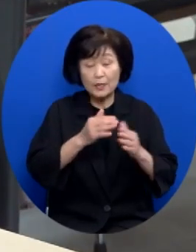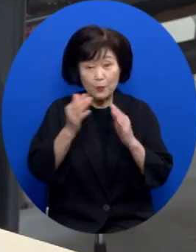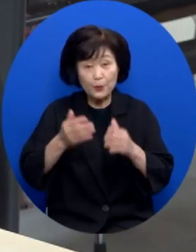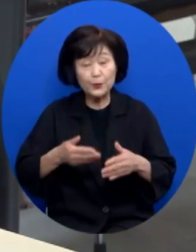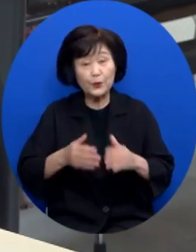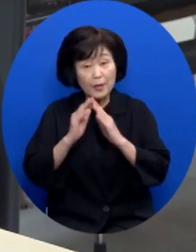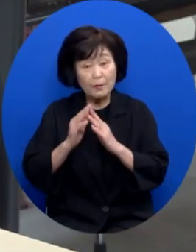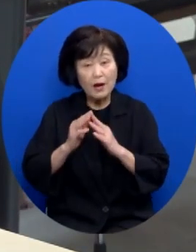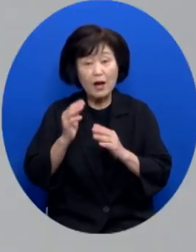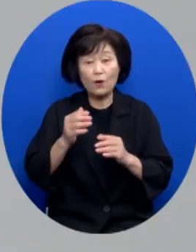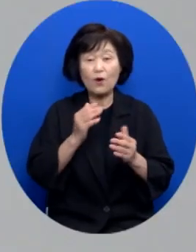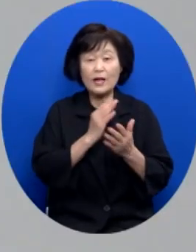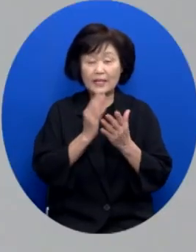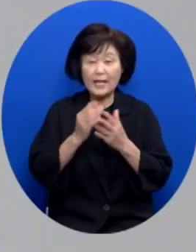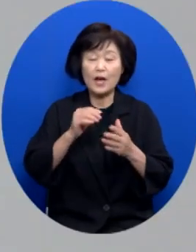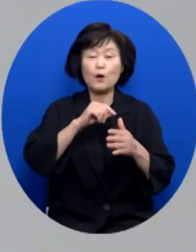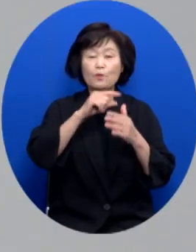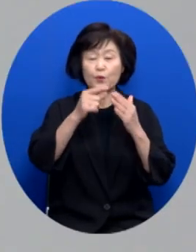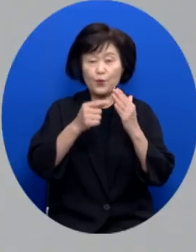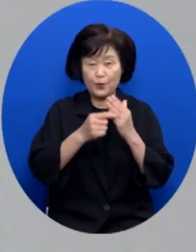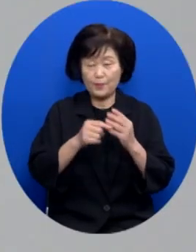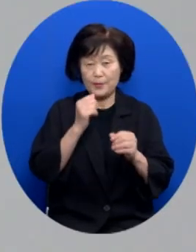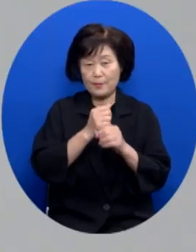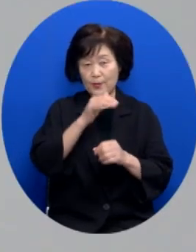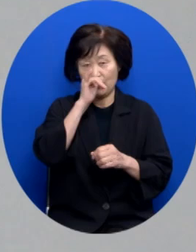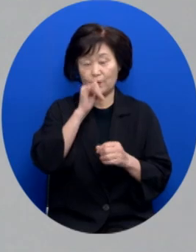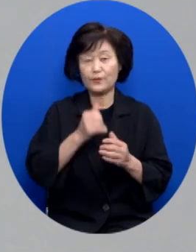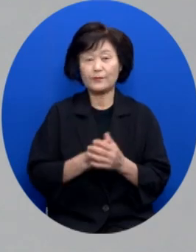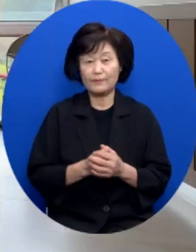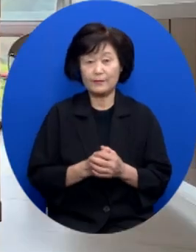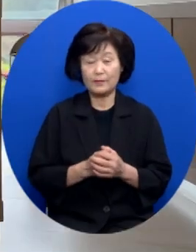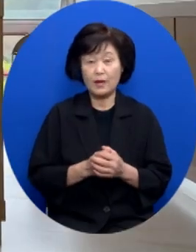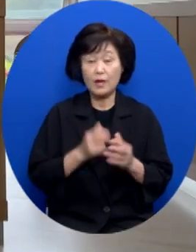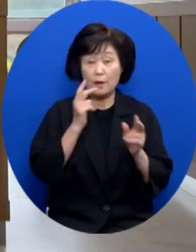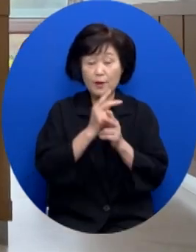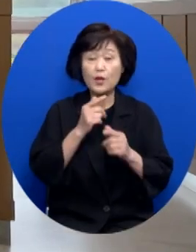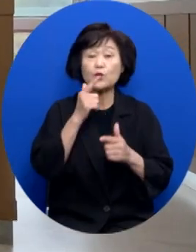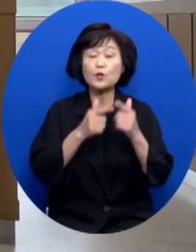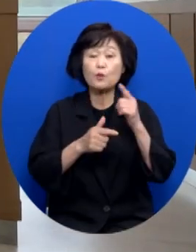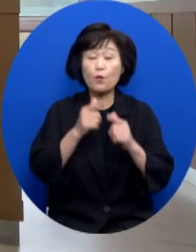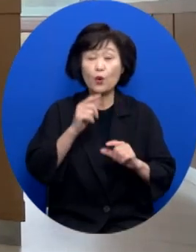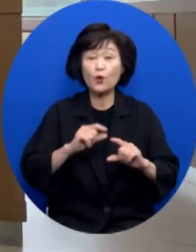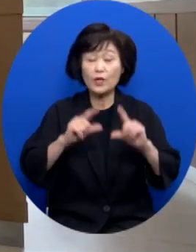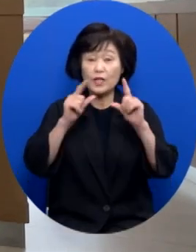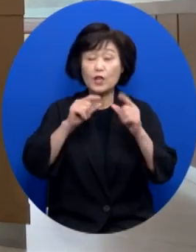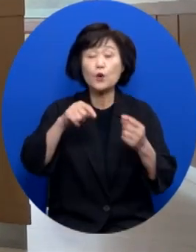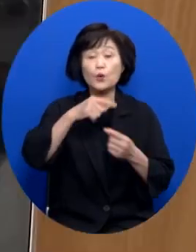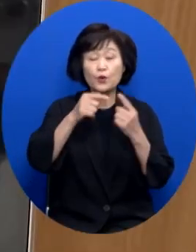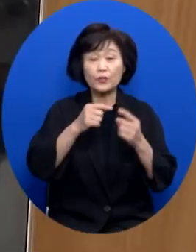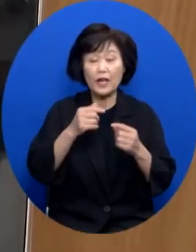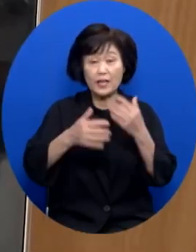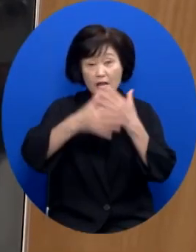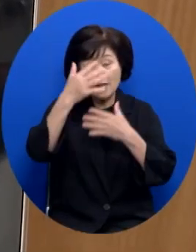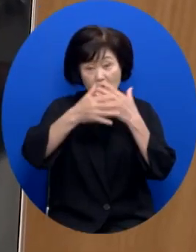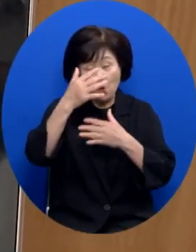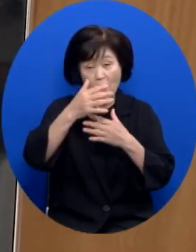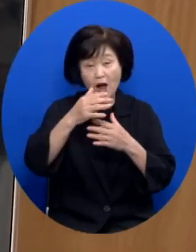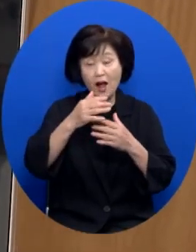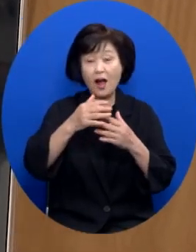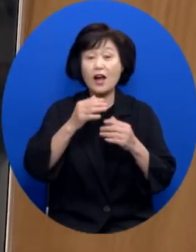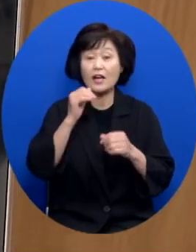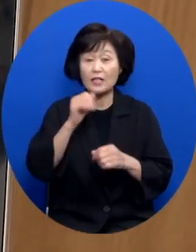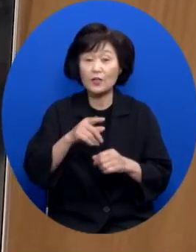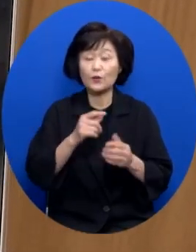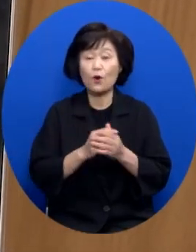책에서 확장한 다양한 프로그램도 제공하고 있습니다. 매주 목요일 운영되는 무료 영화 상영은 선뜻 영화관에